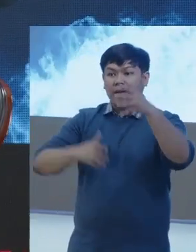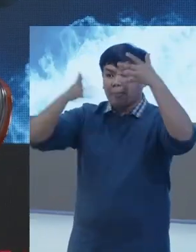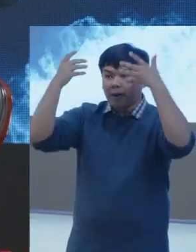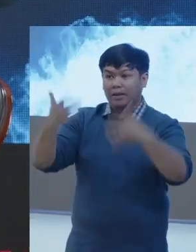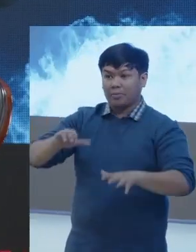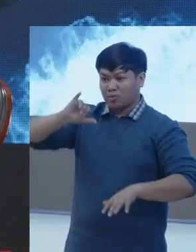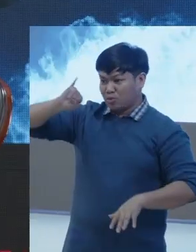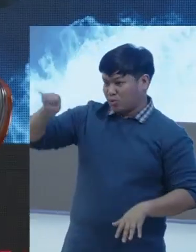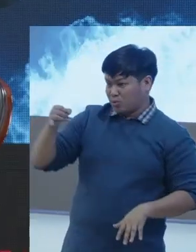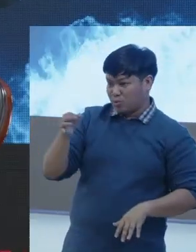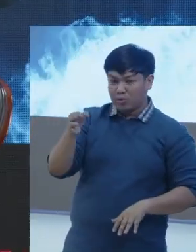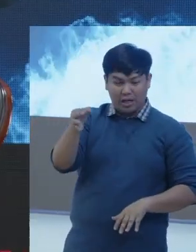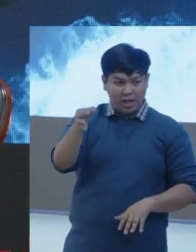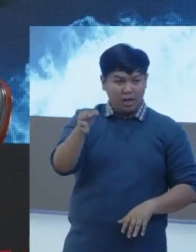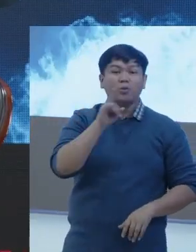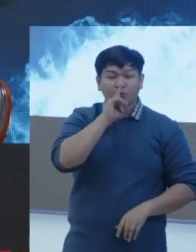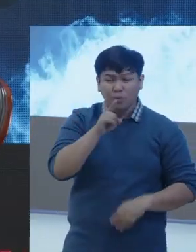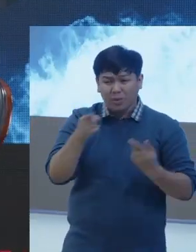pagkatapos nito,